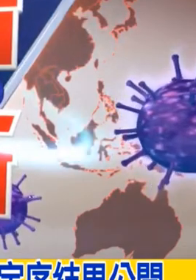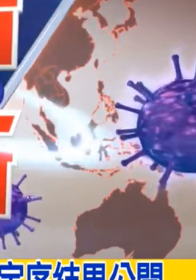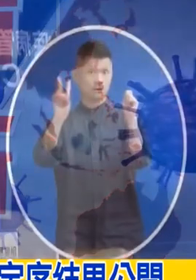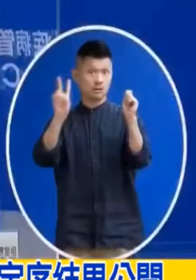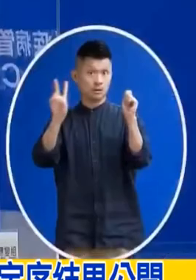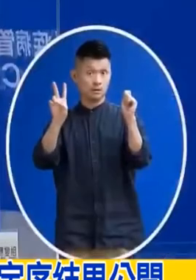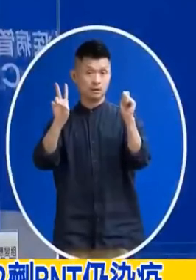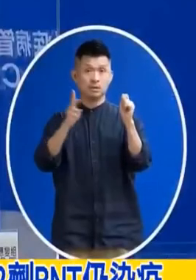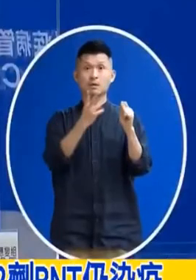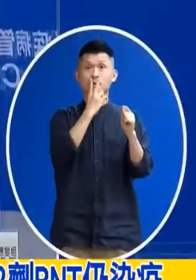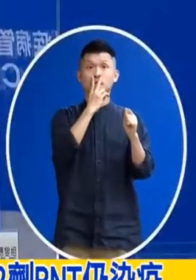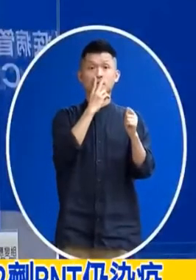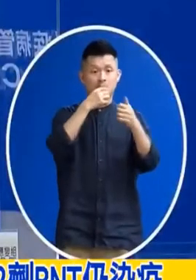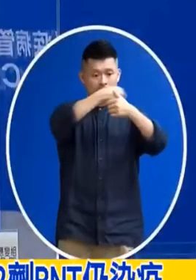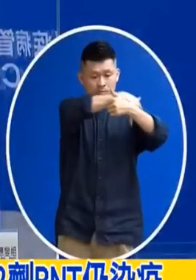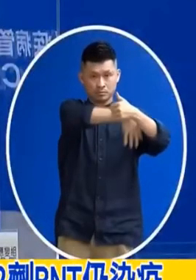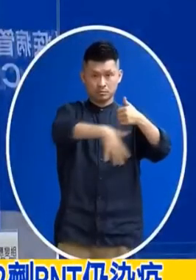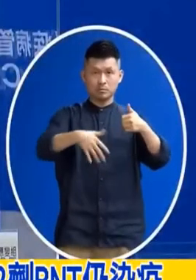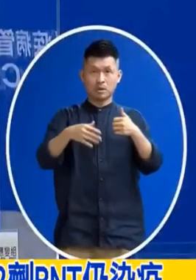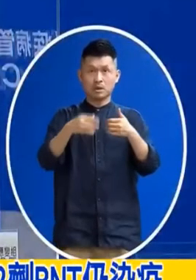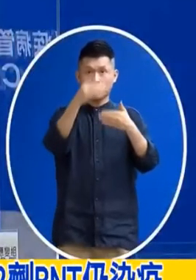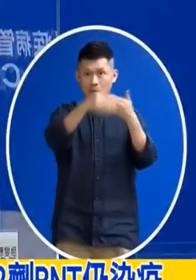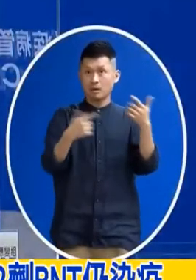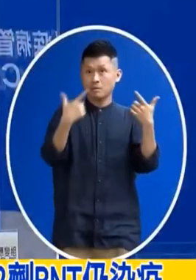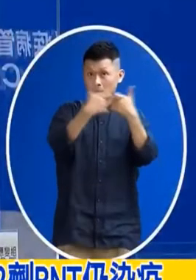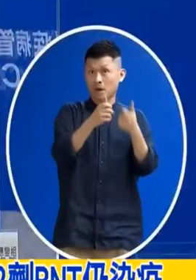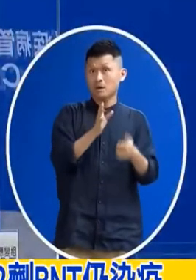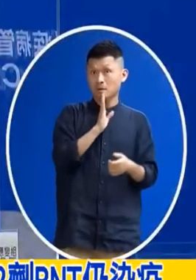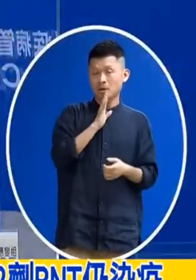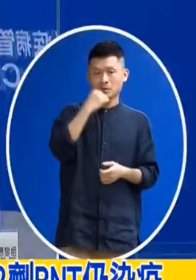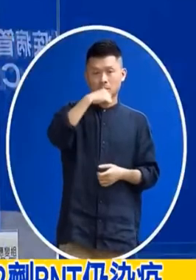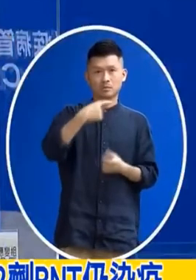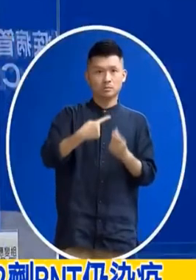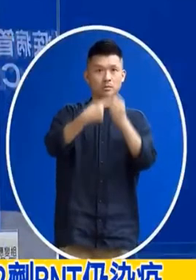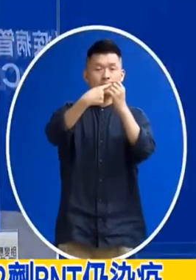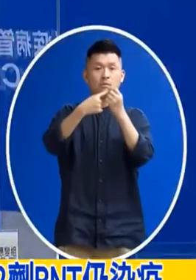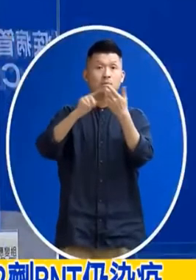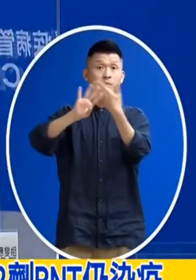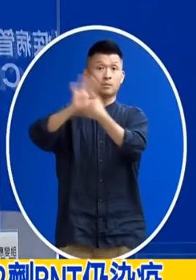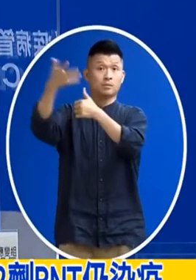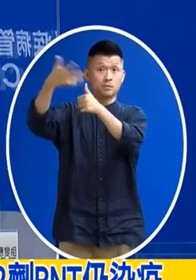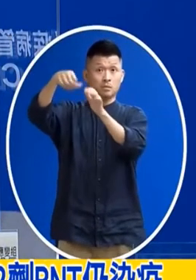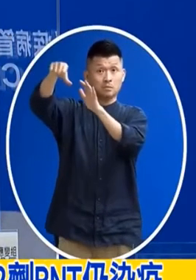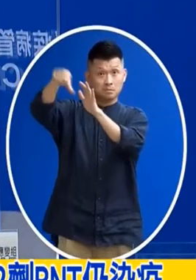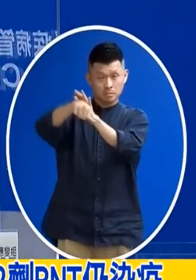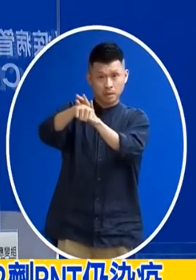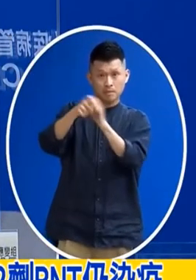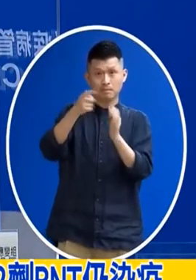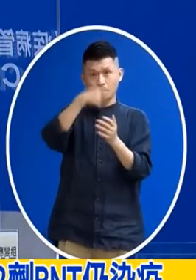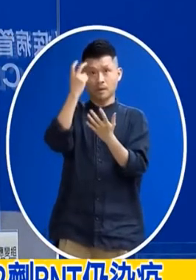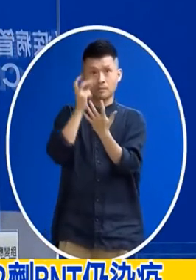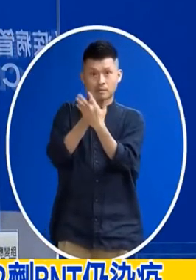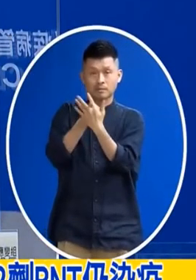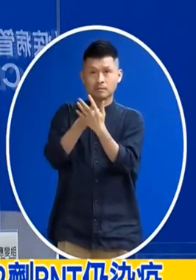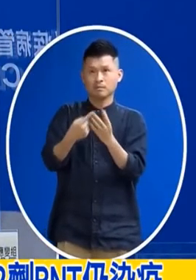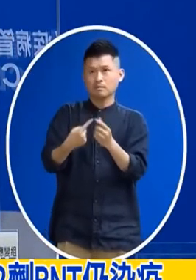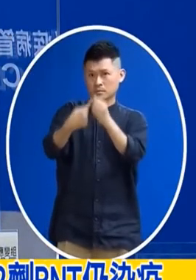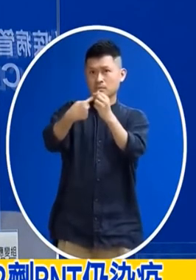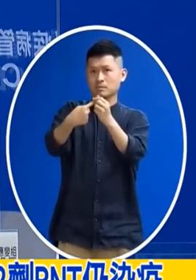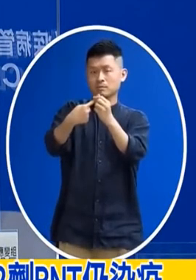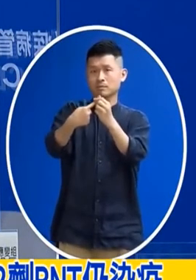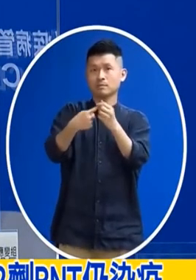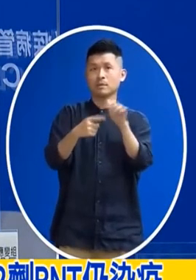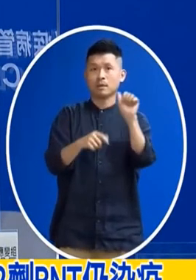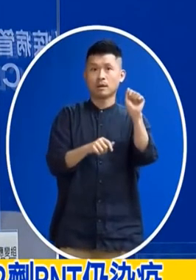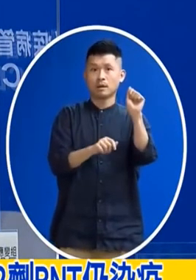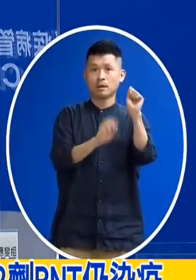毒。 这一案是我们国内首例检出境外移入确定是 AY4.2 的这个